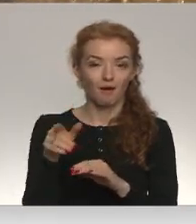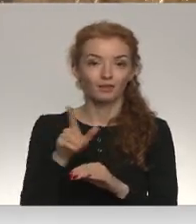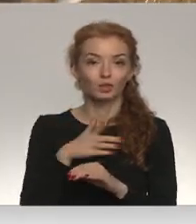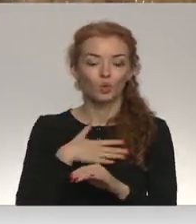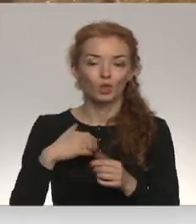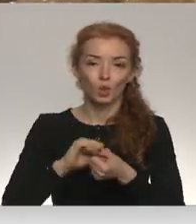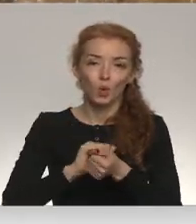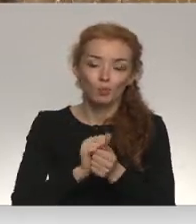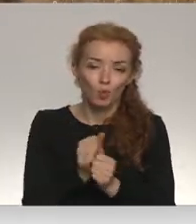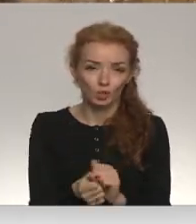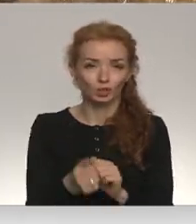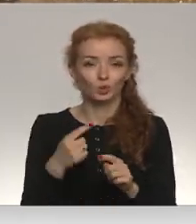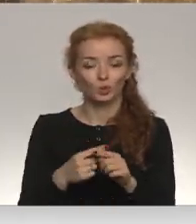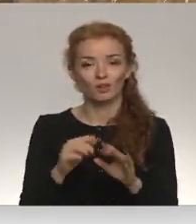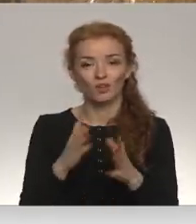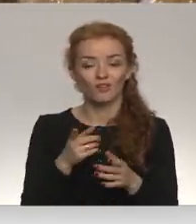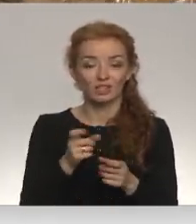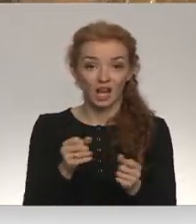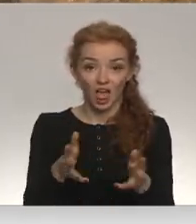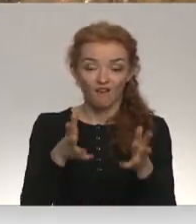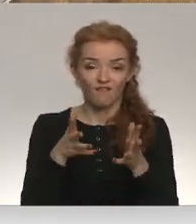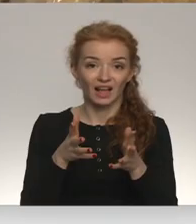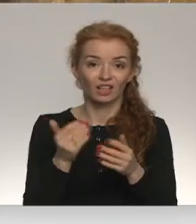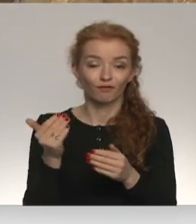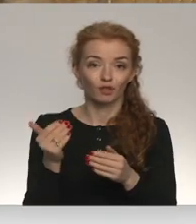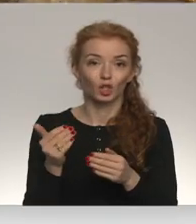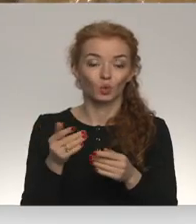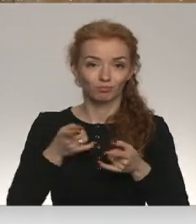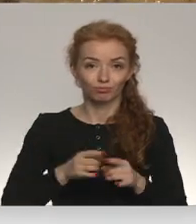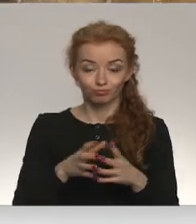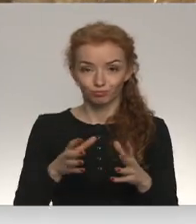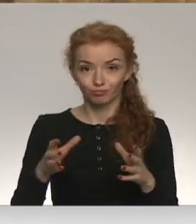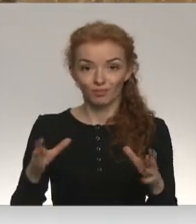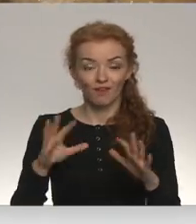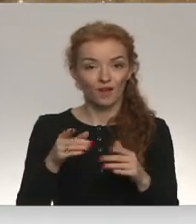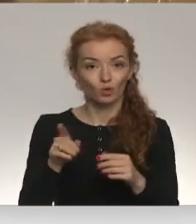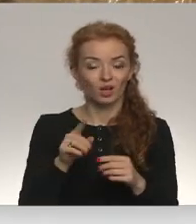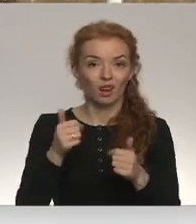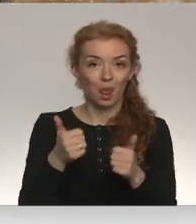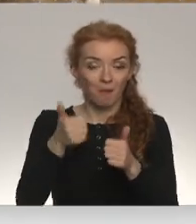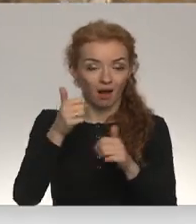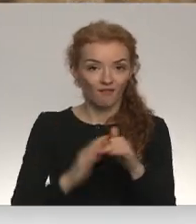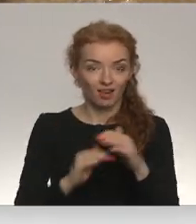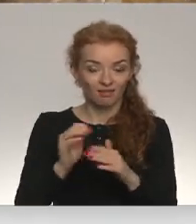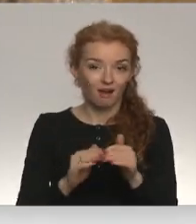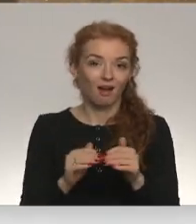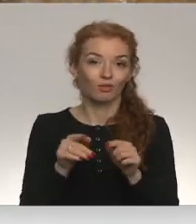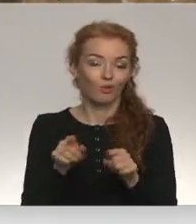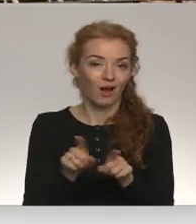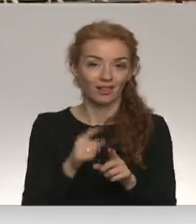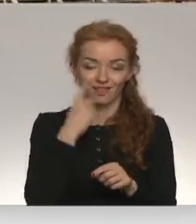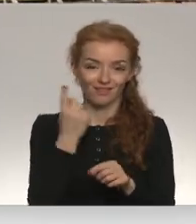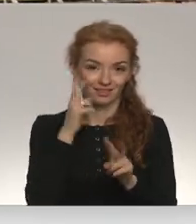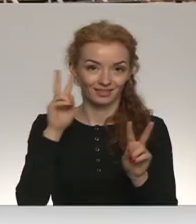ir nomocījušās un cik ļoti efektīvs būs tas viņu nārsts, vai viņām ikru kvalitāte nav samazinājusies. Un pie viņa to jau arī neviens